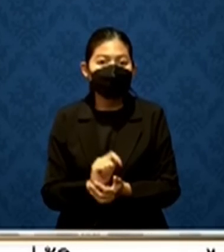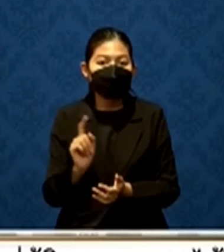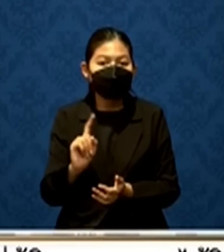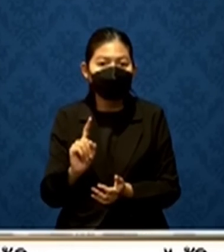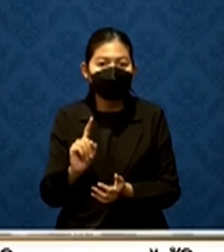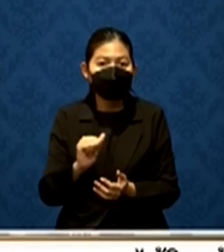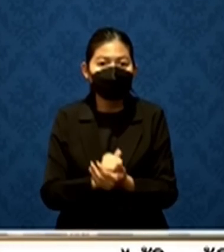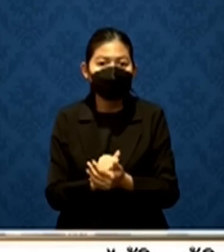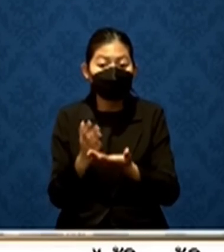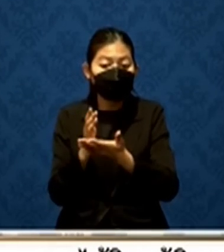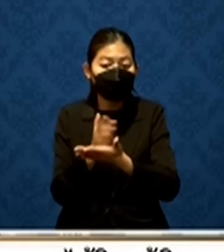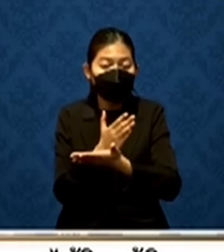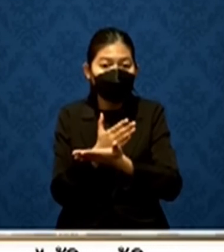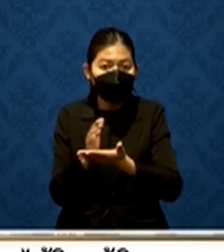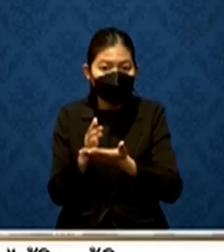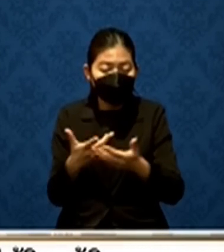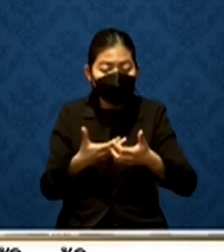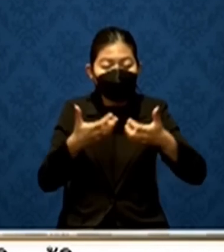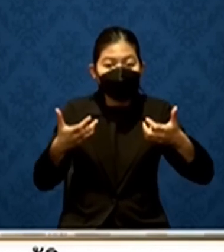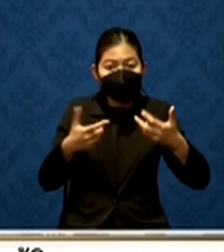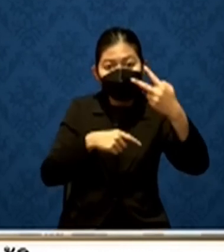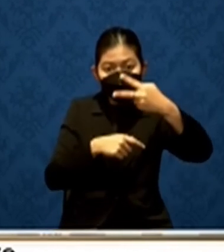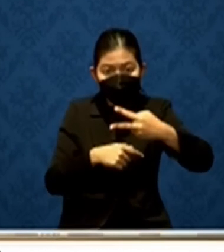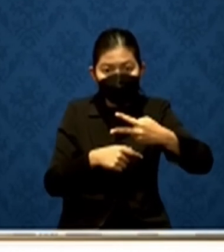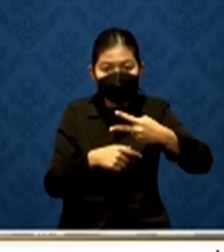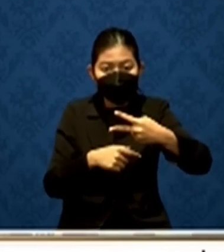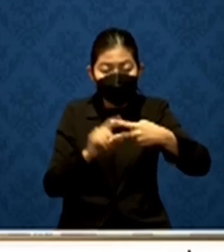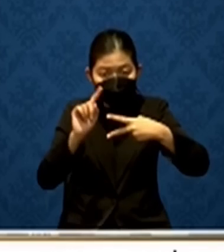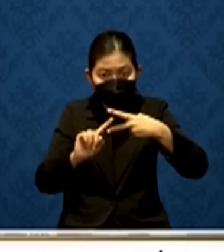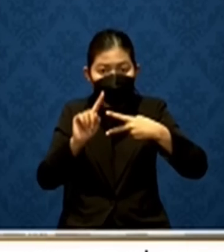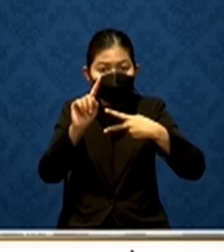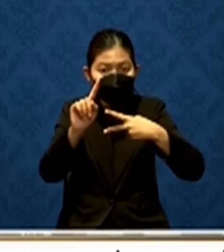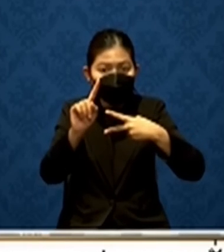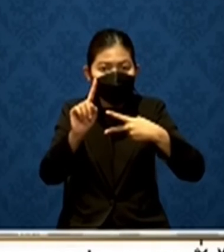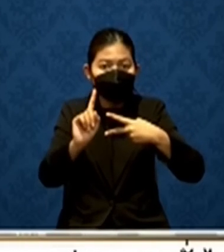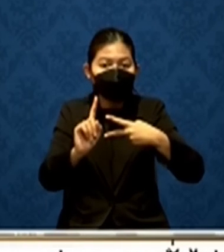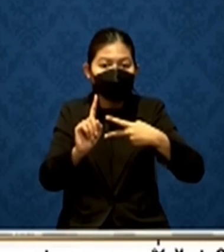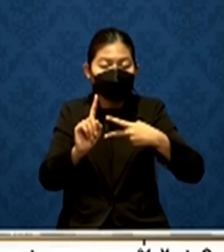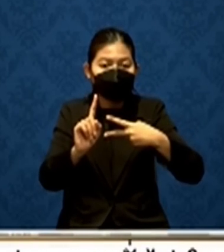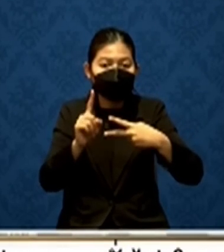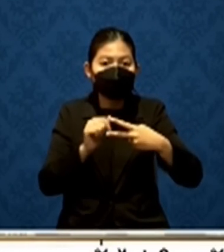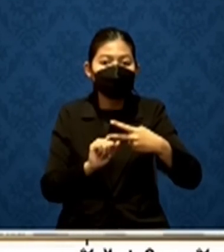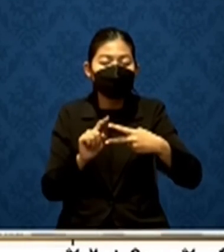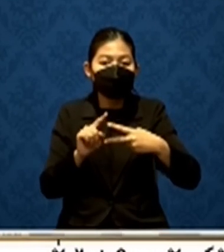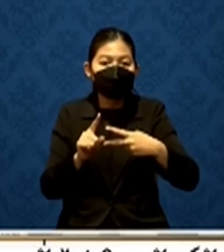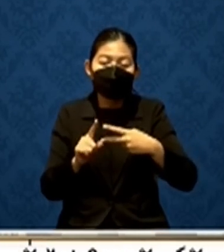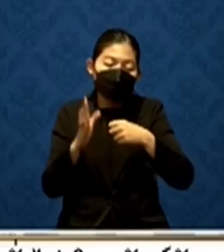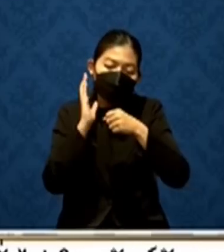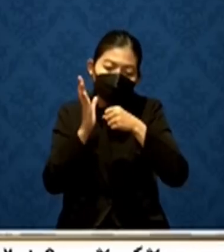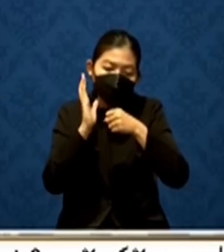แบ่งการอภิปรายเป็น 2ส่วนคะส่วนที่ 1ธรรมทานครับก็จะเป็นการแถลง